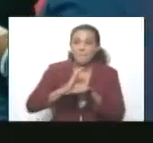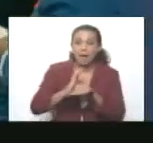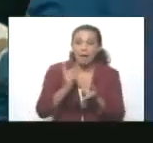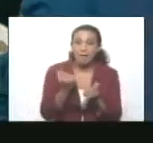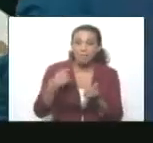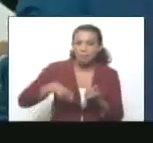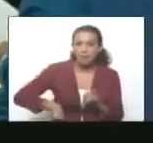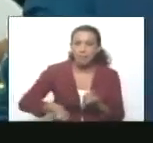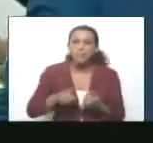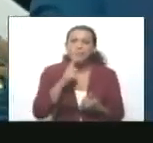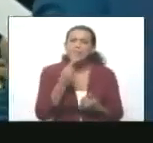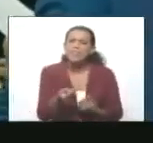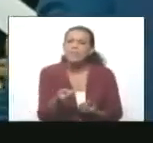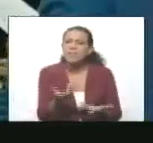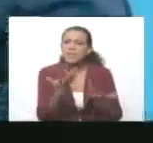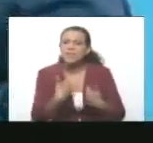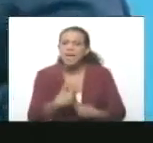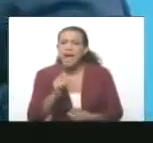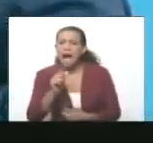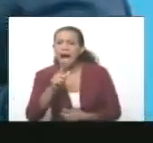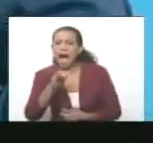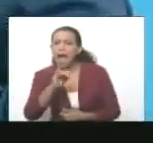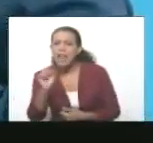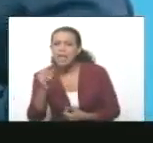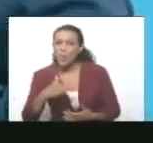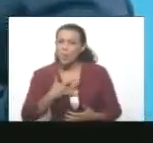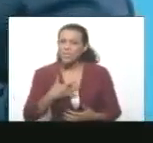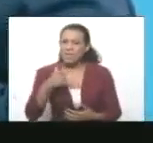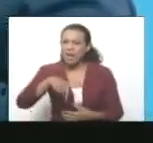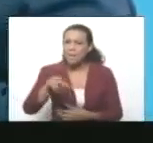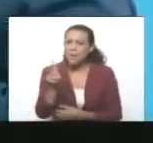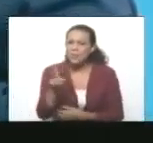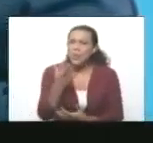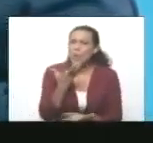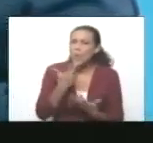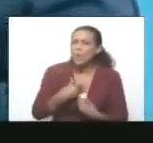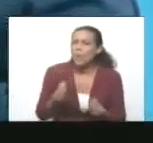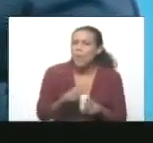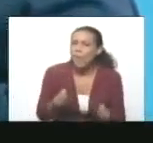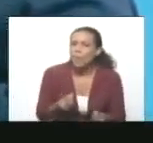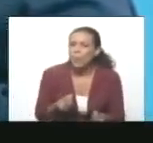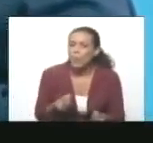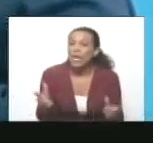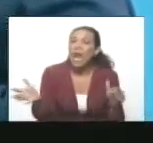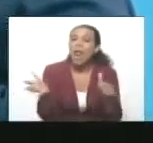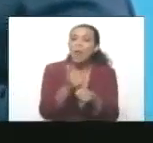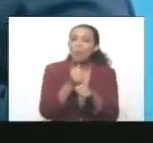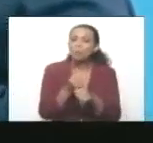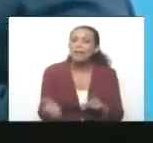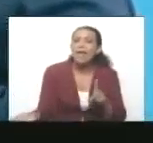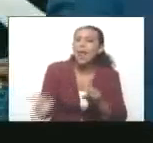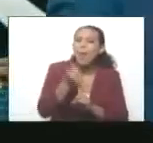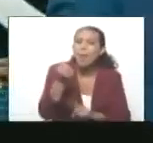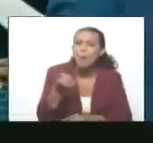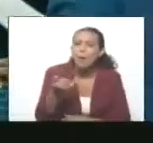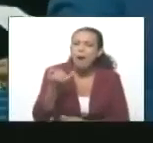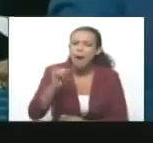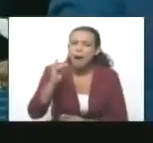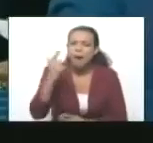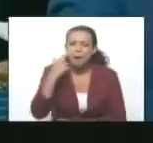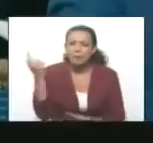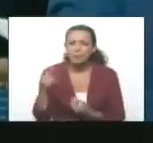¿Qué dice Ali Khan? Ali, ¿cómo te sentiste en Venezuela, Ali? ¿Qué logros hay de esta exposición?